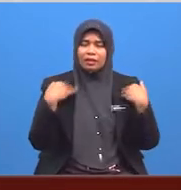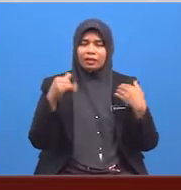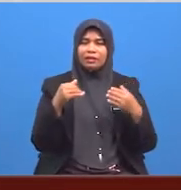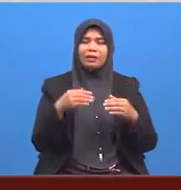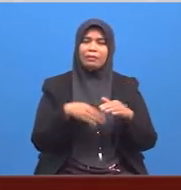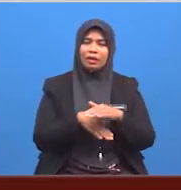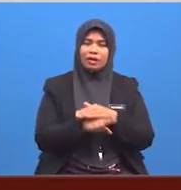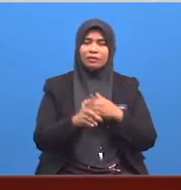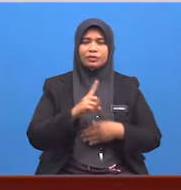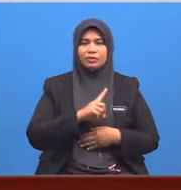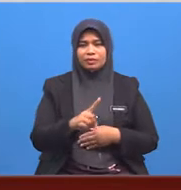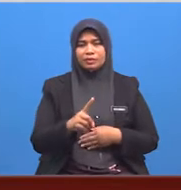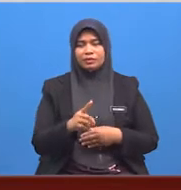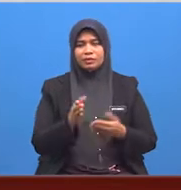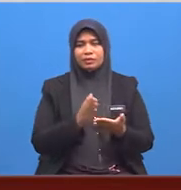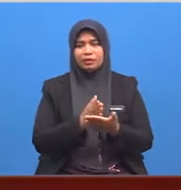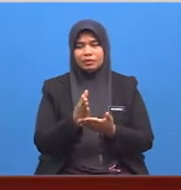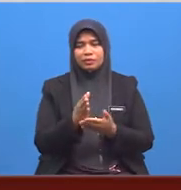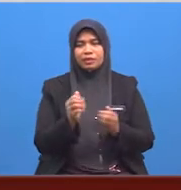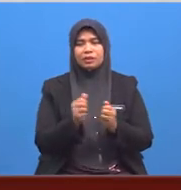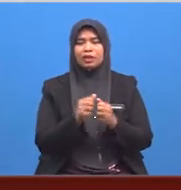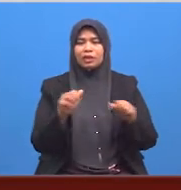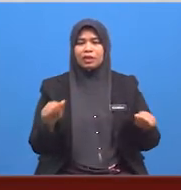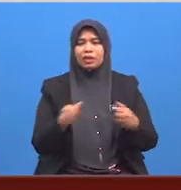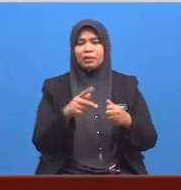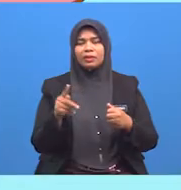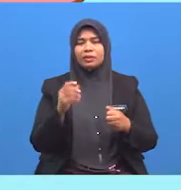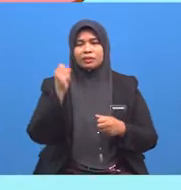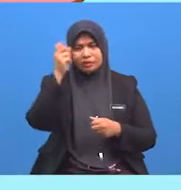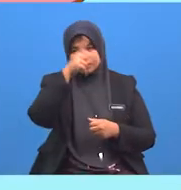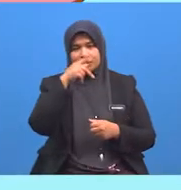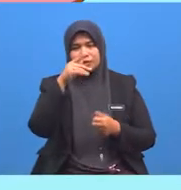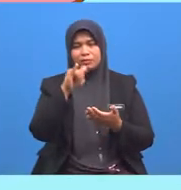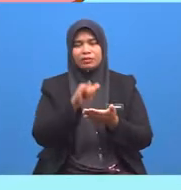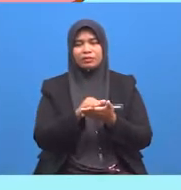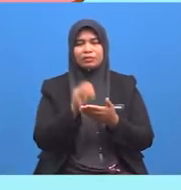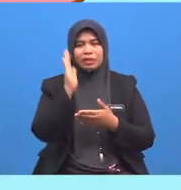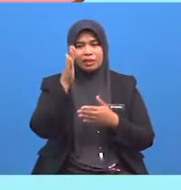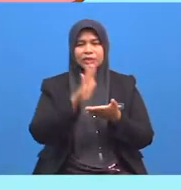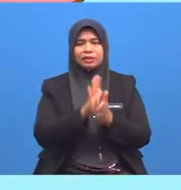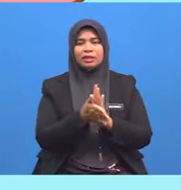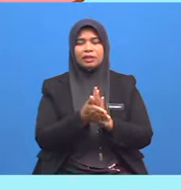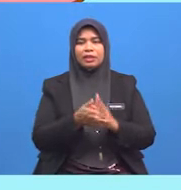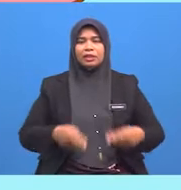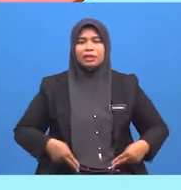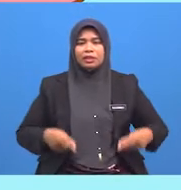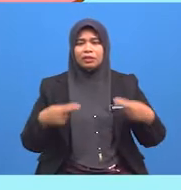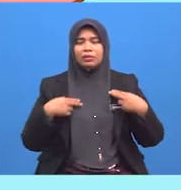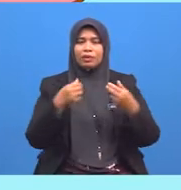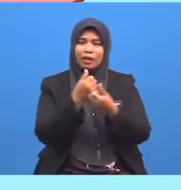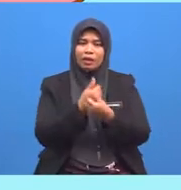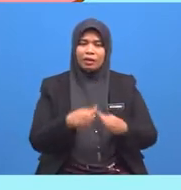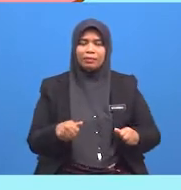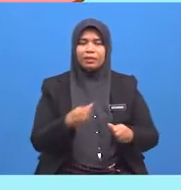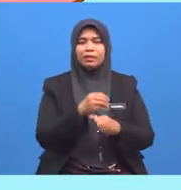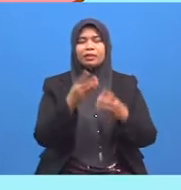Islam seterusnya dengan mengamalkan sikap tersebut akan menjadikan hidup aman dan damai